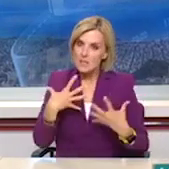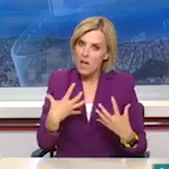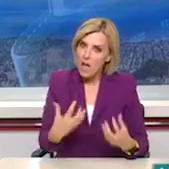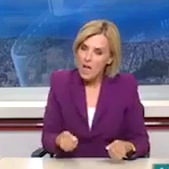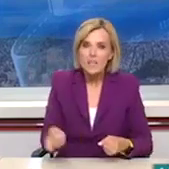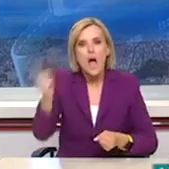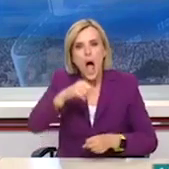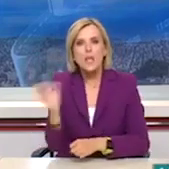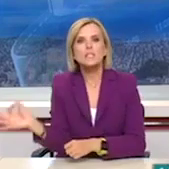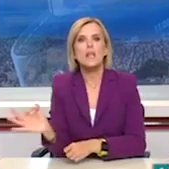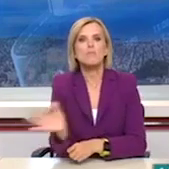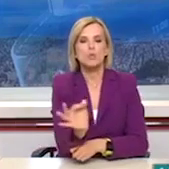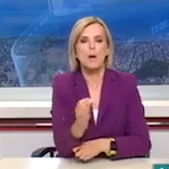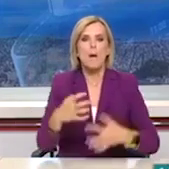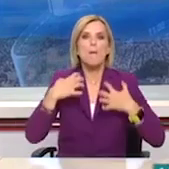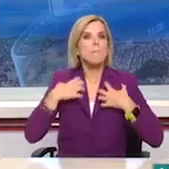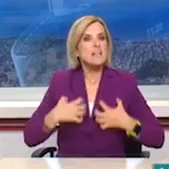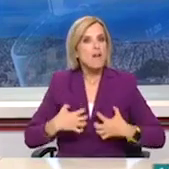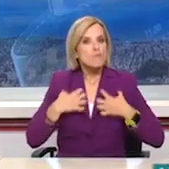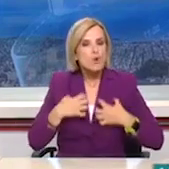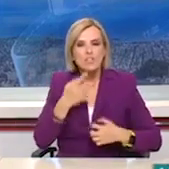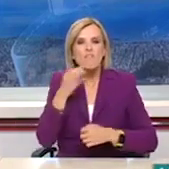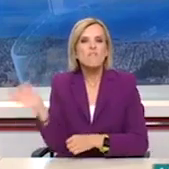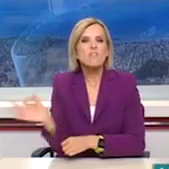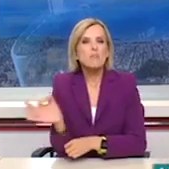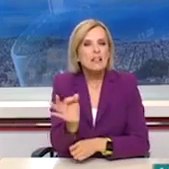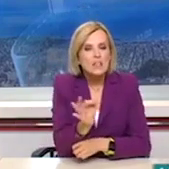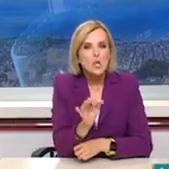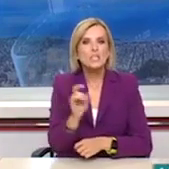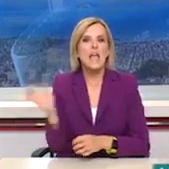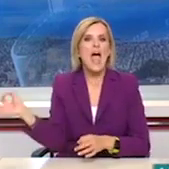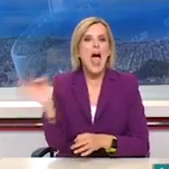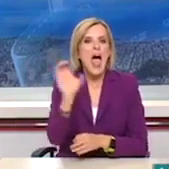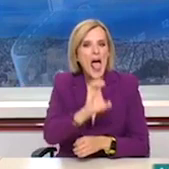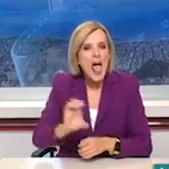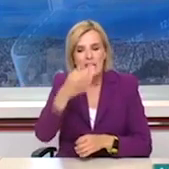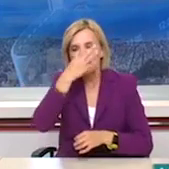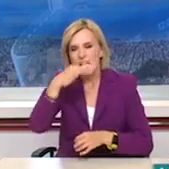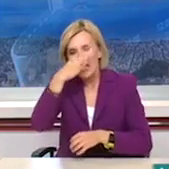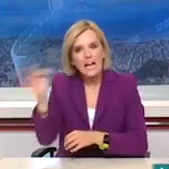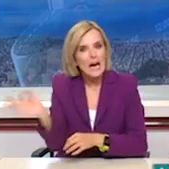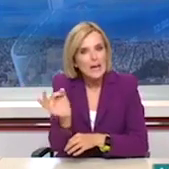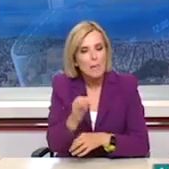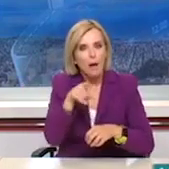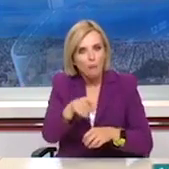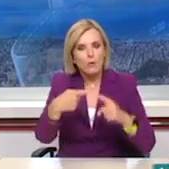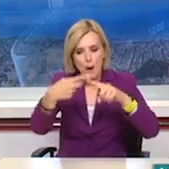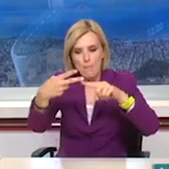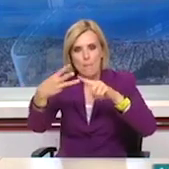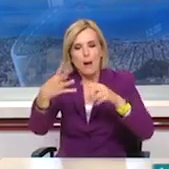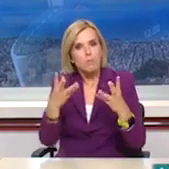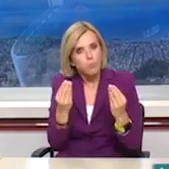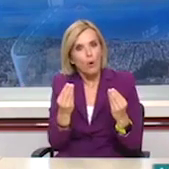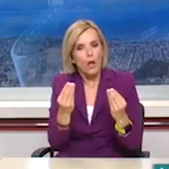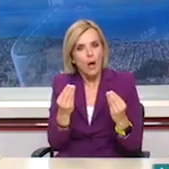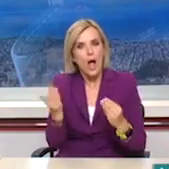άλλες λοιμώξεις, όπως οι πνευμονίες, η φυματίωση, το HIV, η γρήπη και άλλα λοιμώδη νοσήματα, η